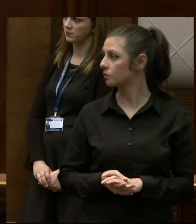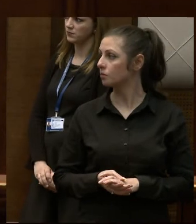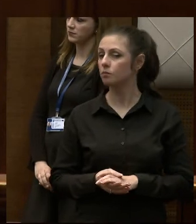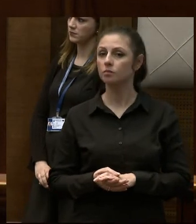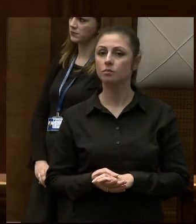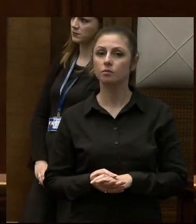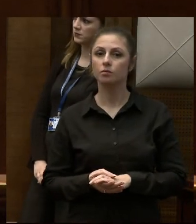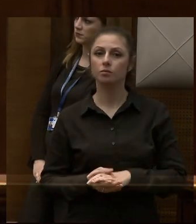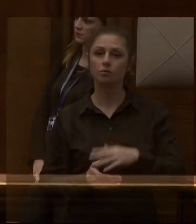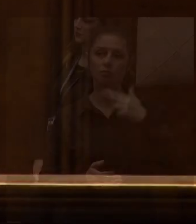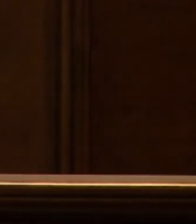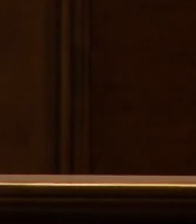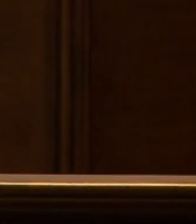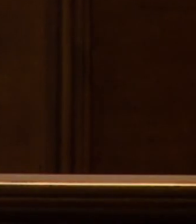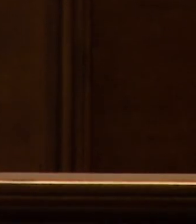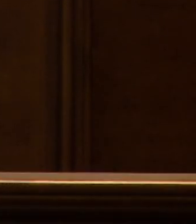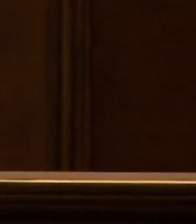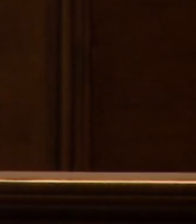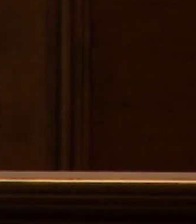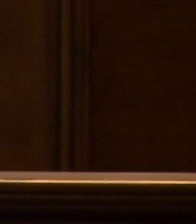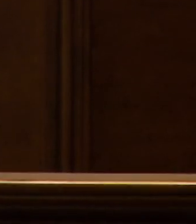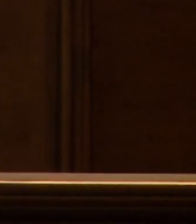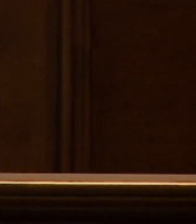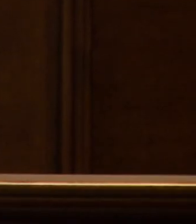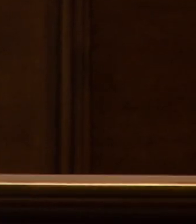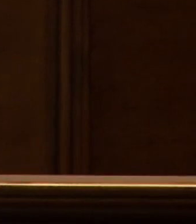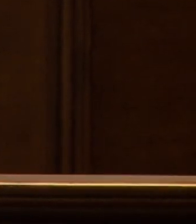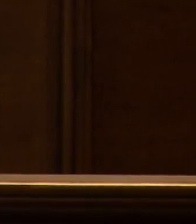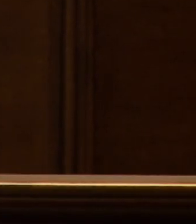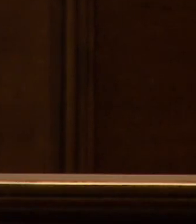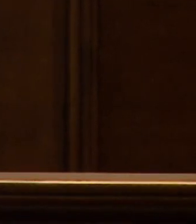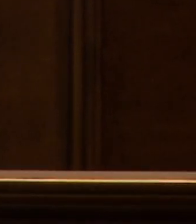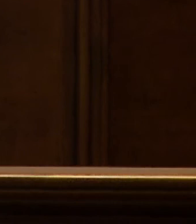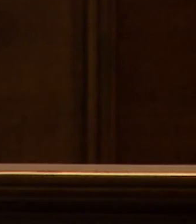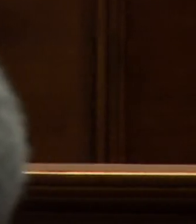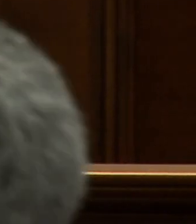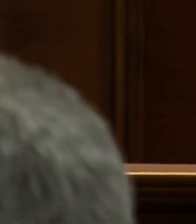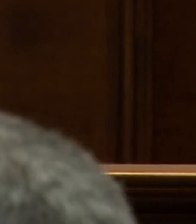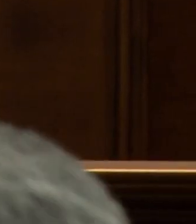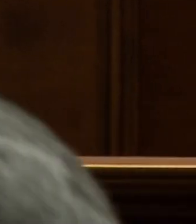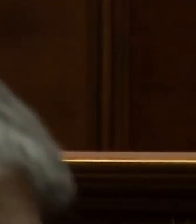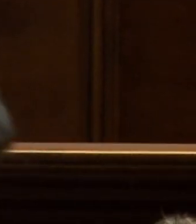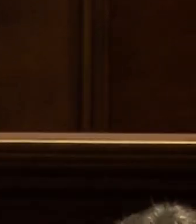davetiye çıkartılmadan Büyükçekmece Belediyesi meclis salonunda toplanmak üzere meclisimizin